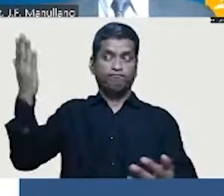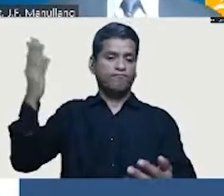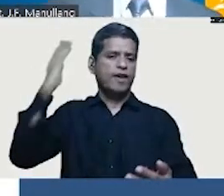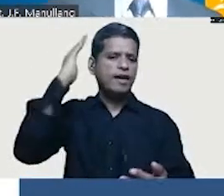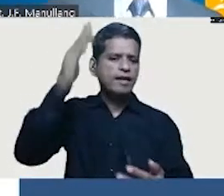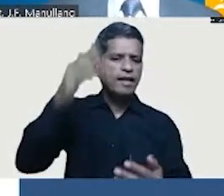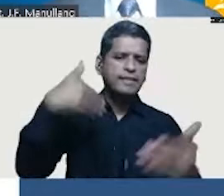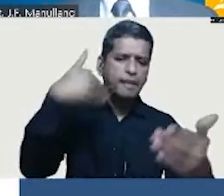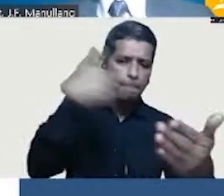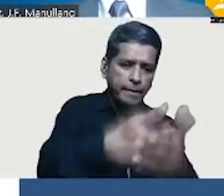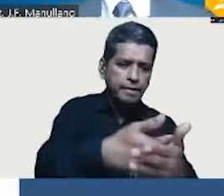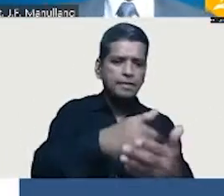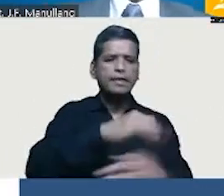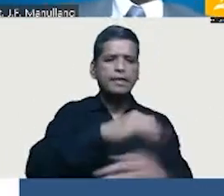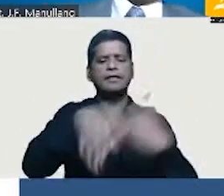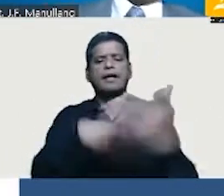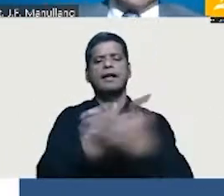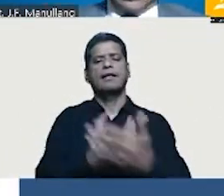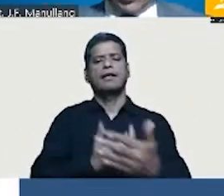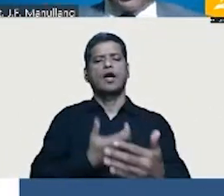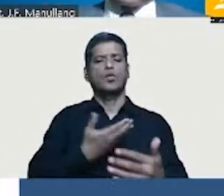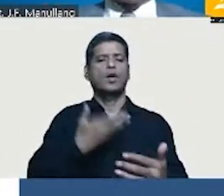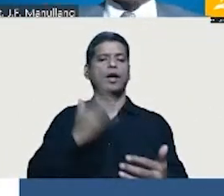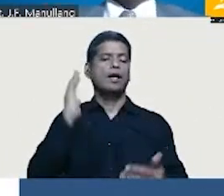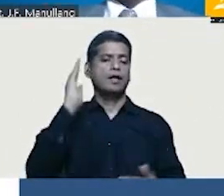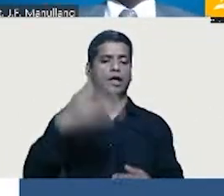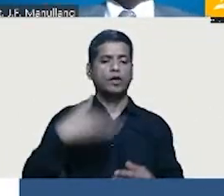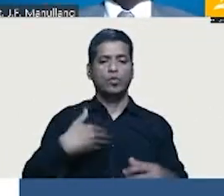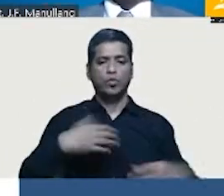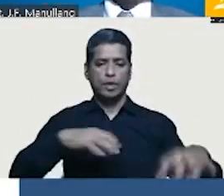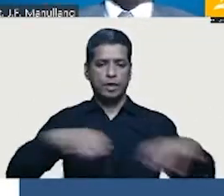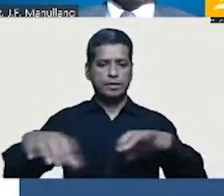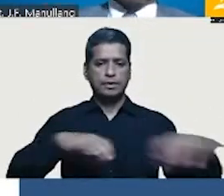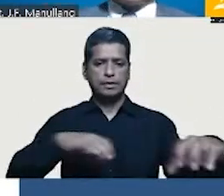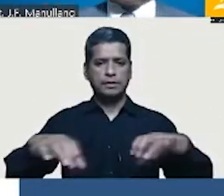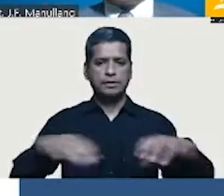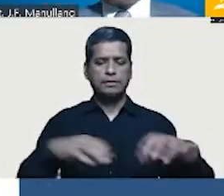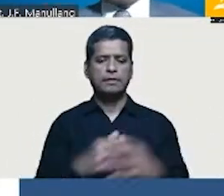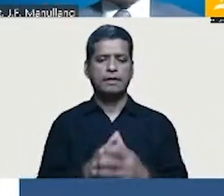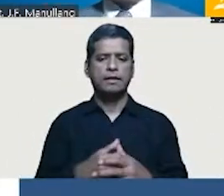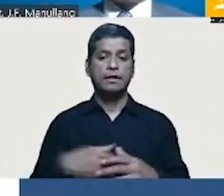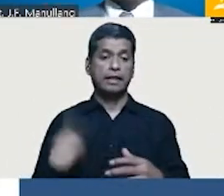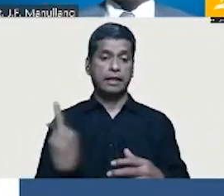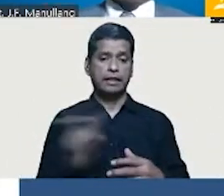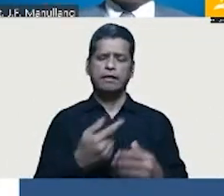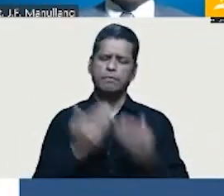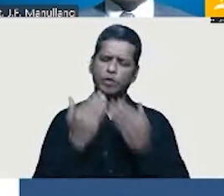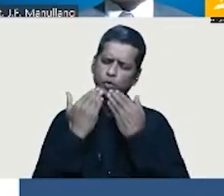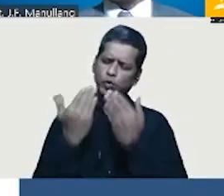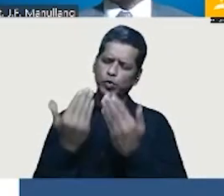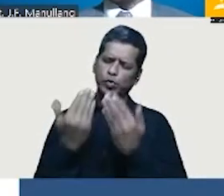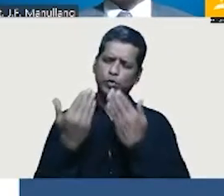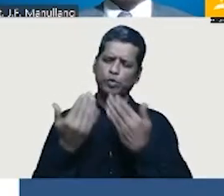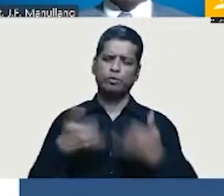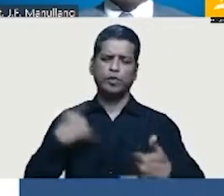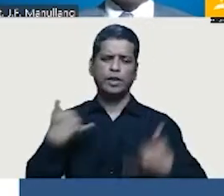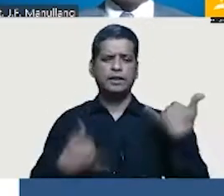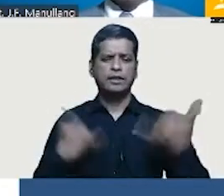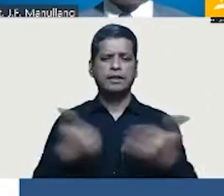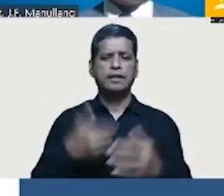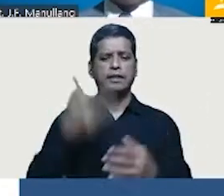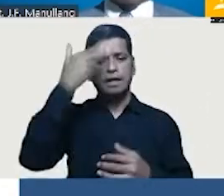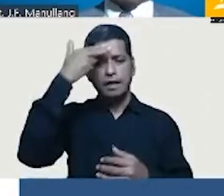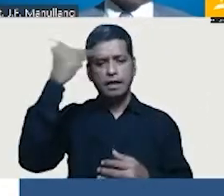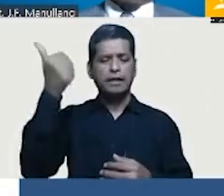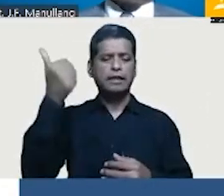Selatan Brother kasih tentu kita sangat bersuka cita sangat yakin karena kita